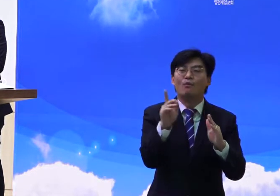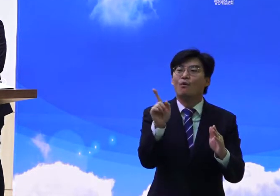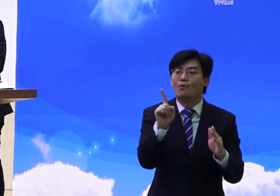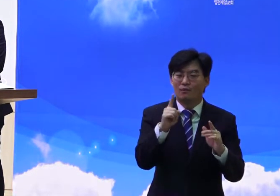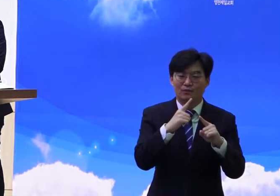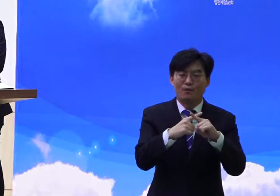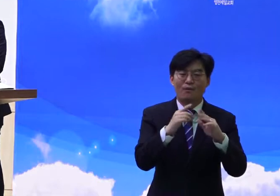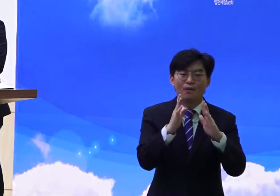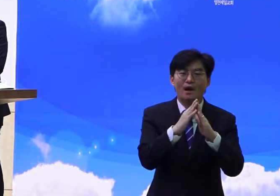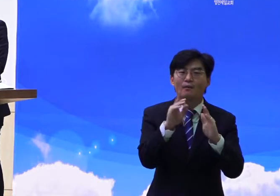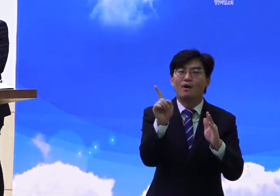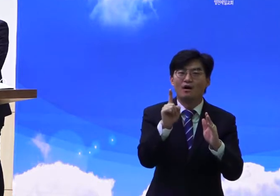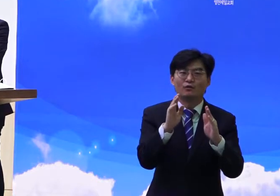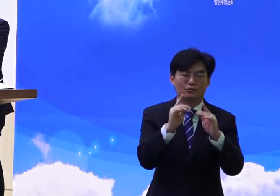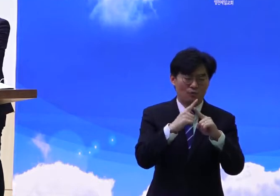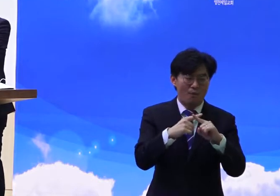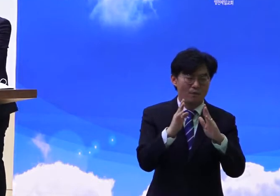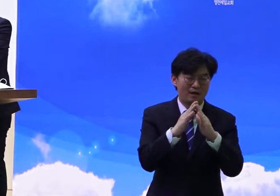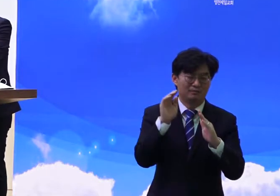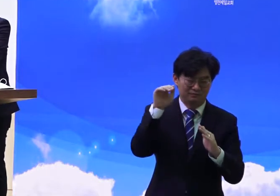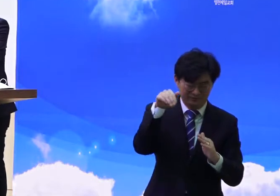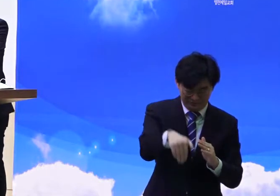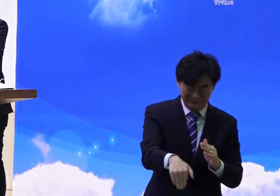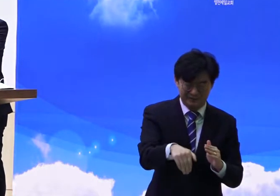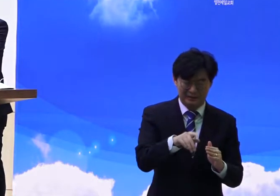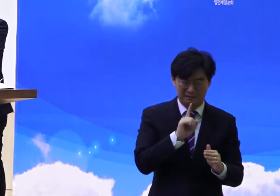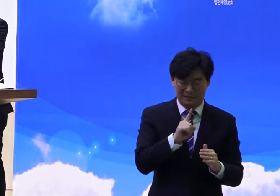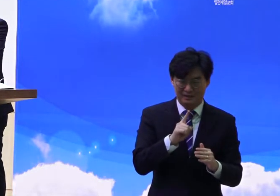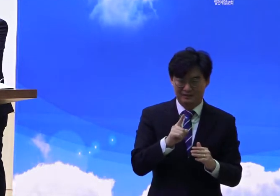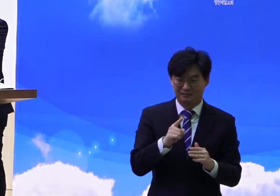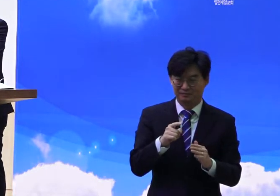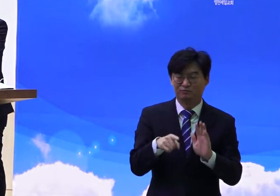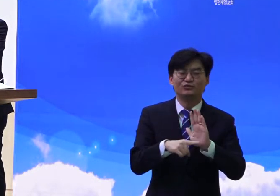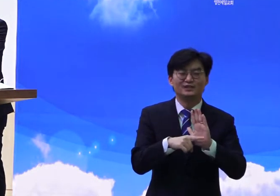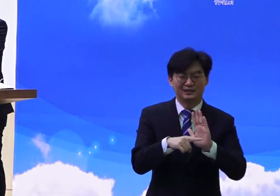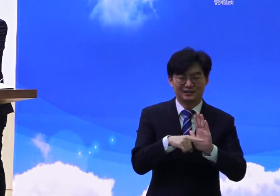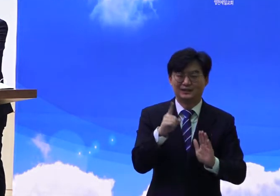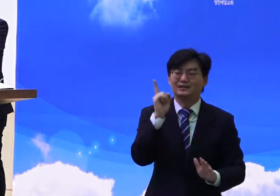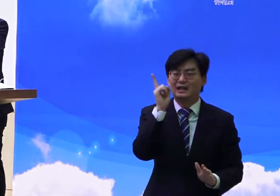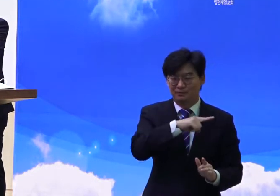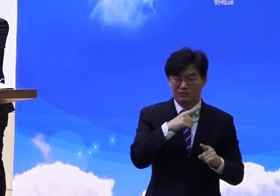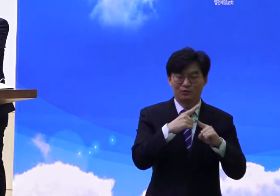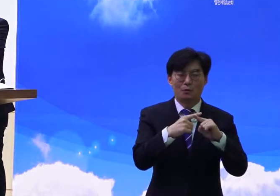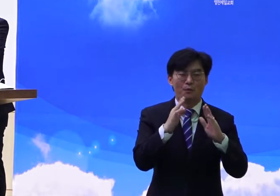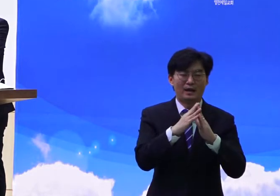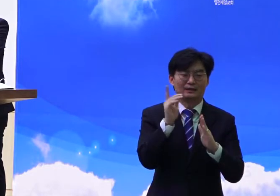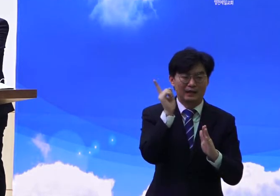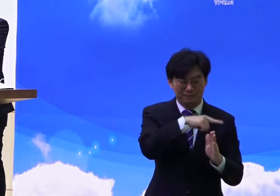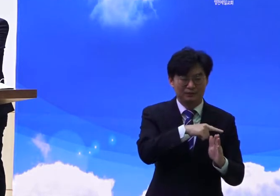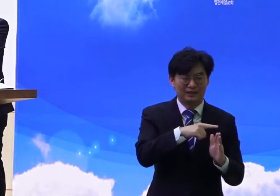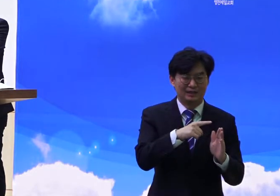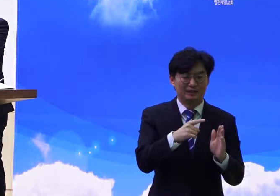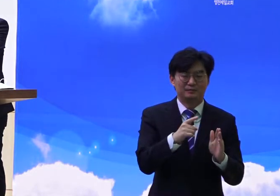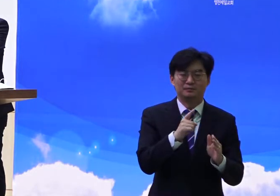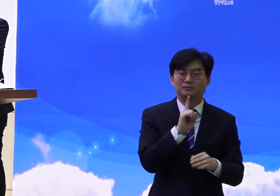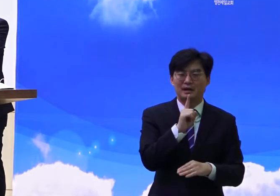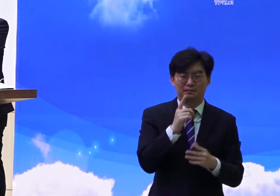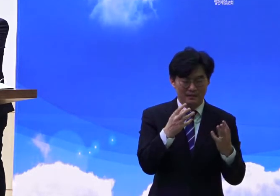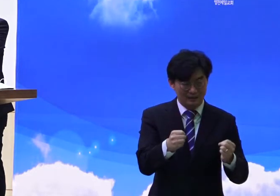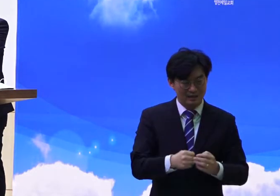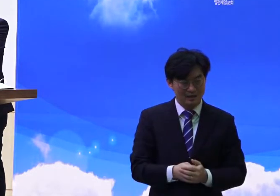정도 하락했다 하는 조사 결과가 나왔습니다. 그 기사의 제목이 코로나19